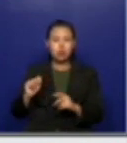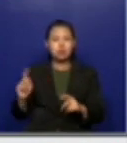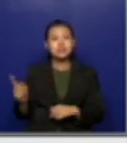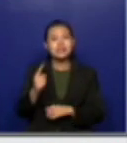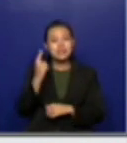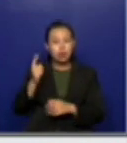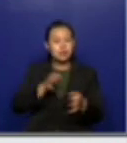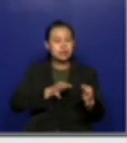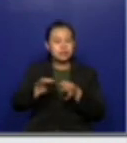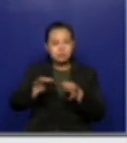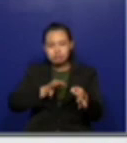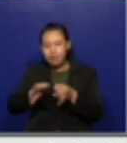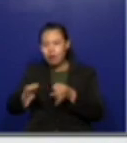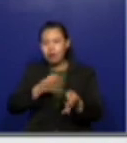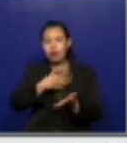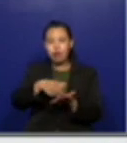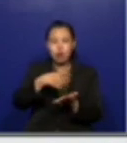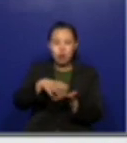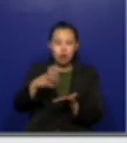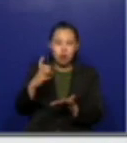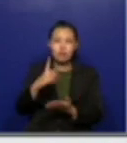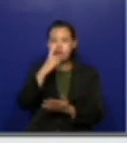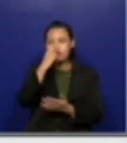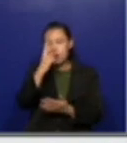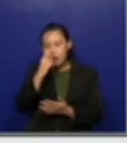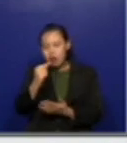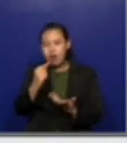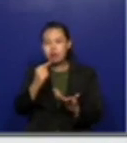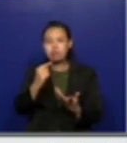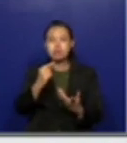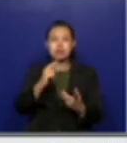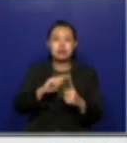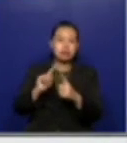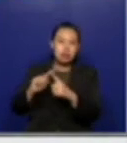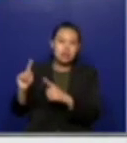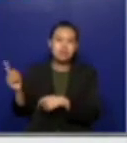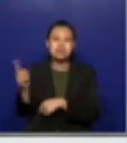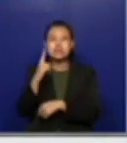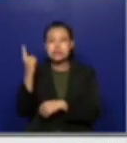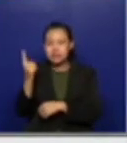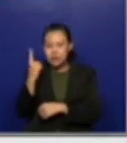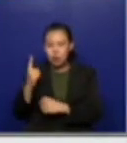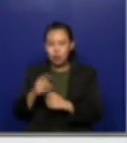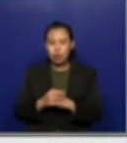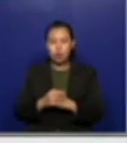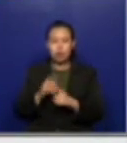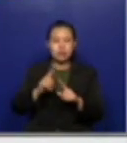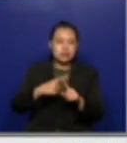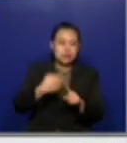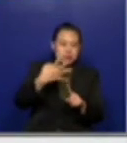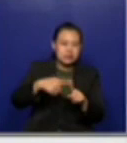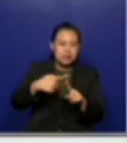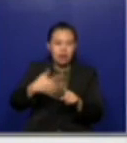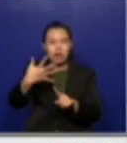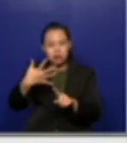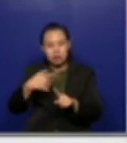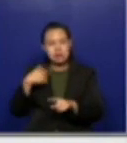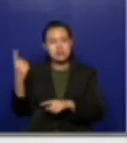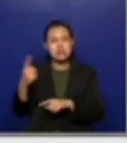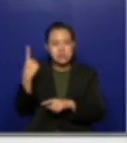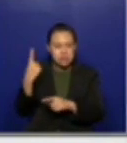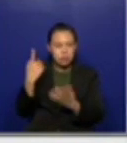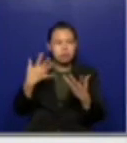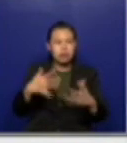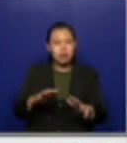จะอธิบายโอ้ยมีสามีฝรั่งมีด้วยนี่นะจะต้องให้เขาเที่ยวโอ้โถเขาอยู่กันมาตั้ง4 5เดือนถ้าเขาเที่ยวเขาไม่ต้องมารอท่านบอกหรอกเขาเที่ยวไป